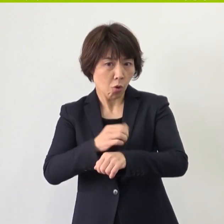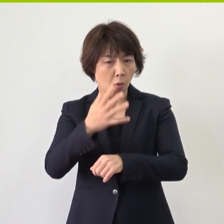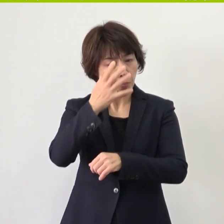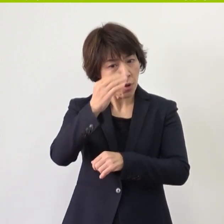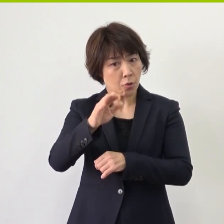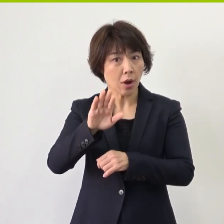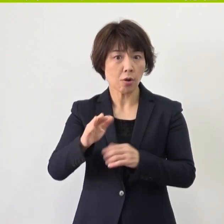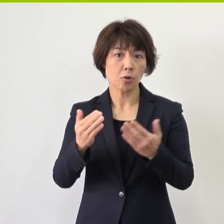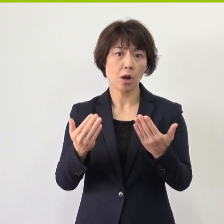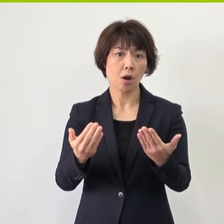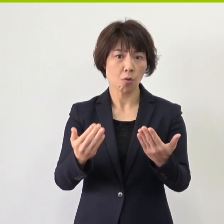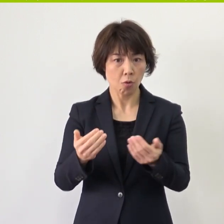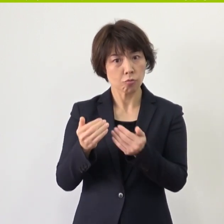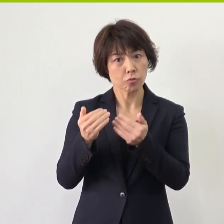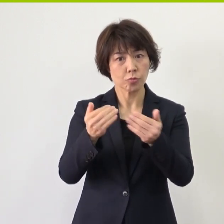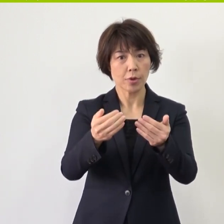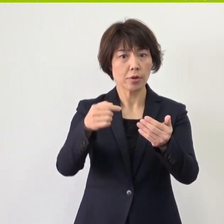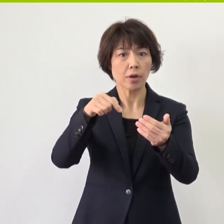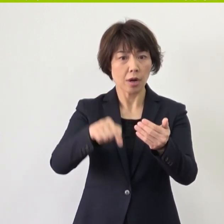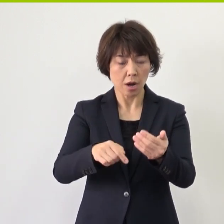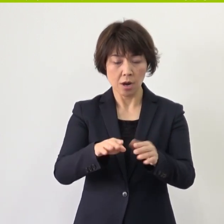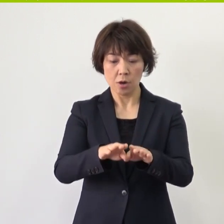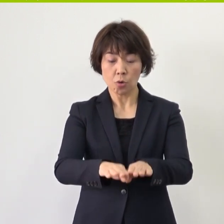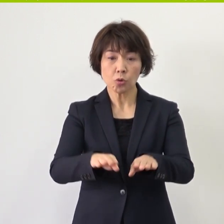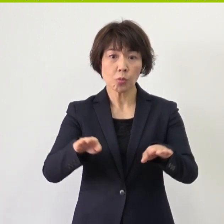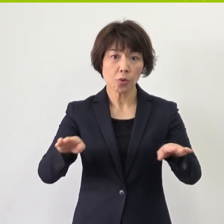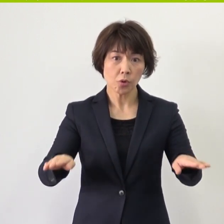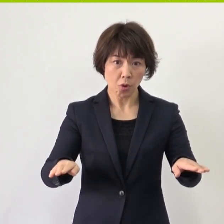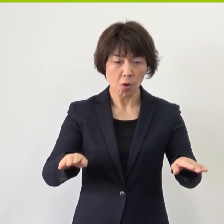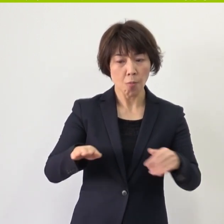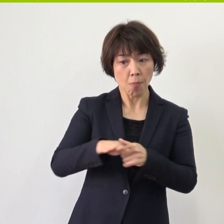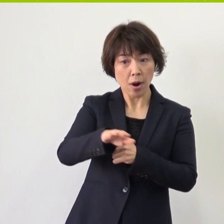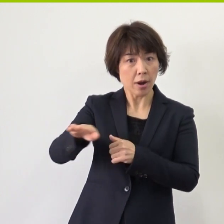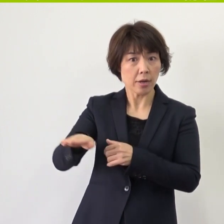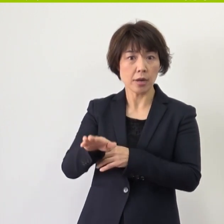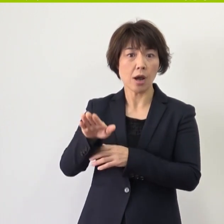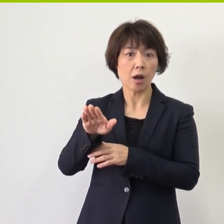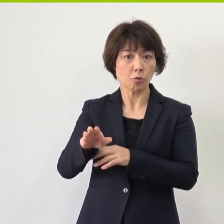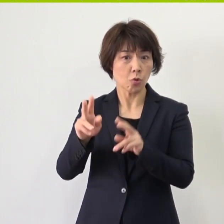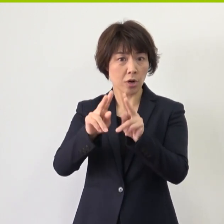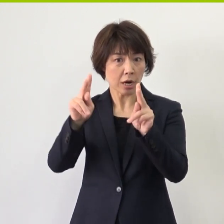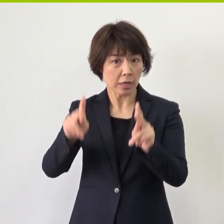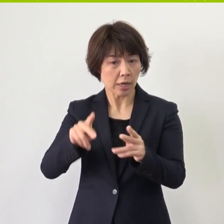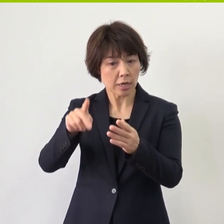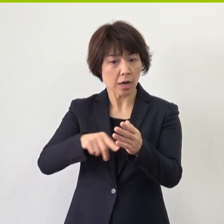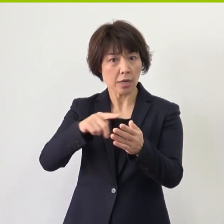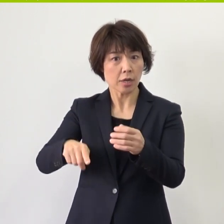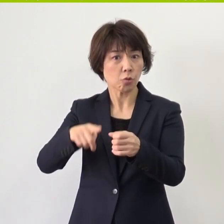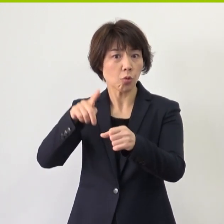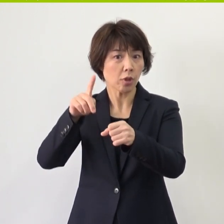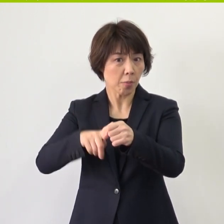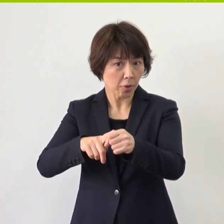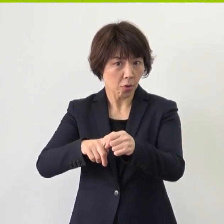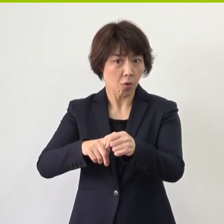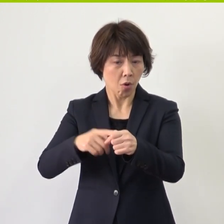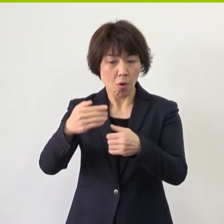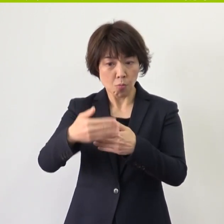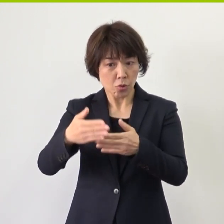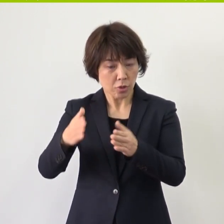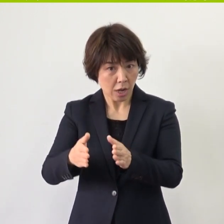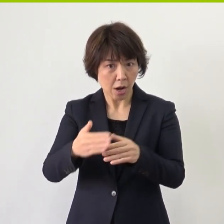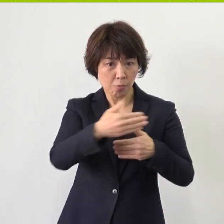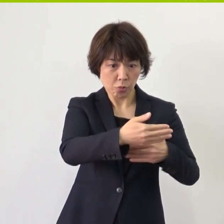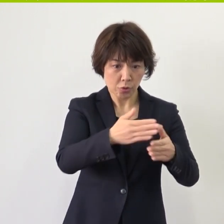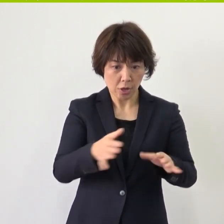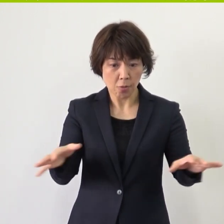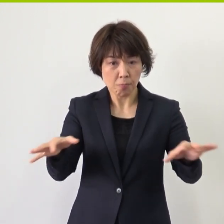ある学校づくりを推進する中、子どもたちの身の回りにある課題解決のための分野をまたが